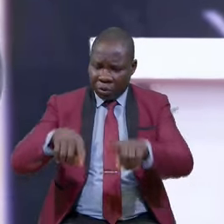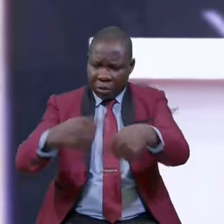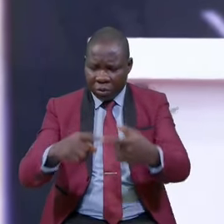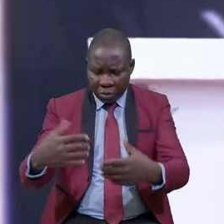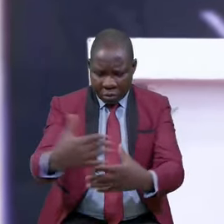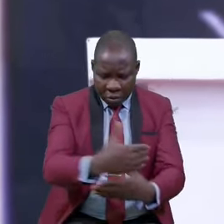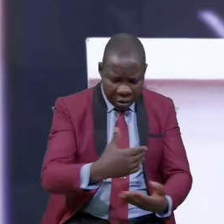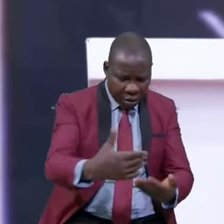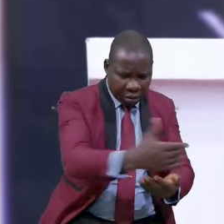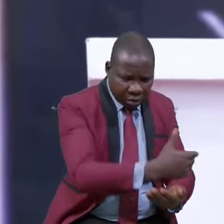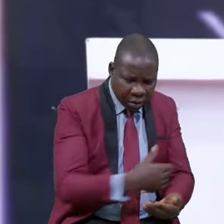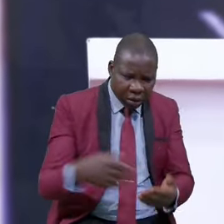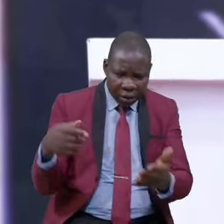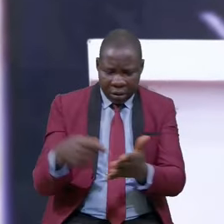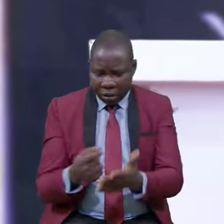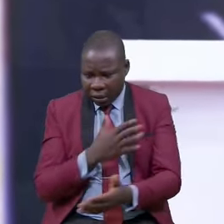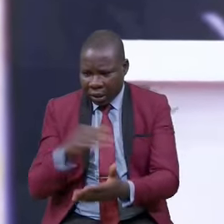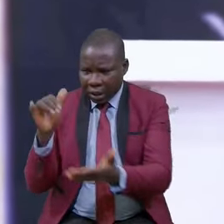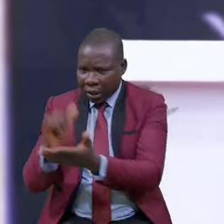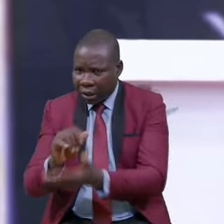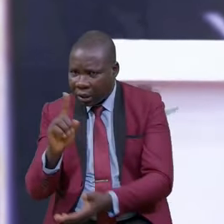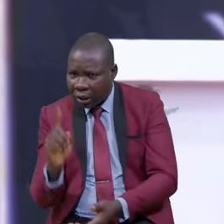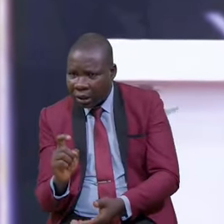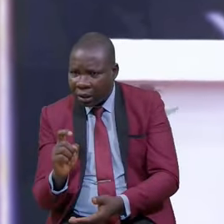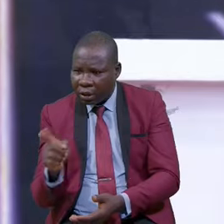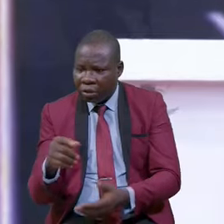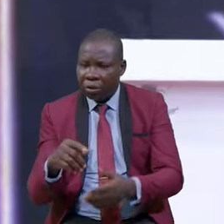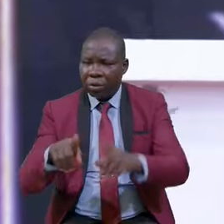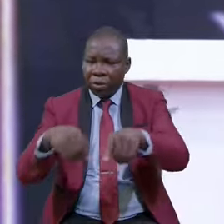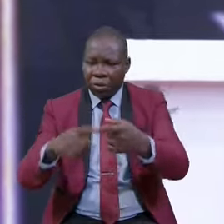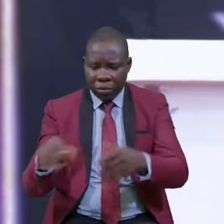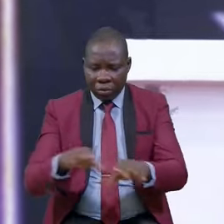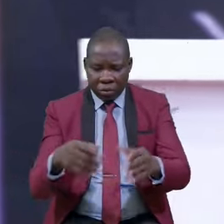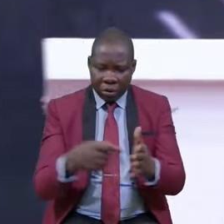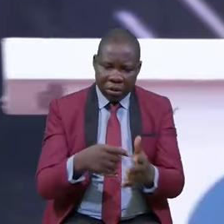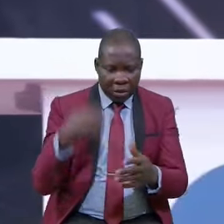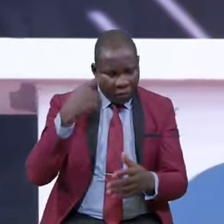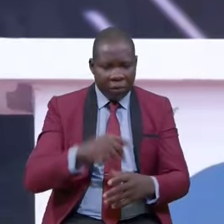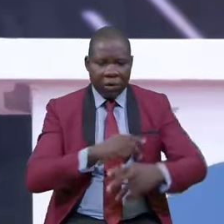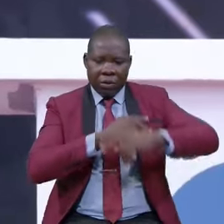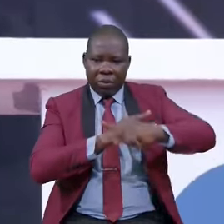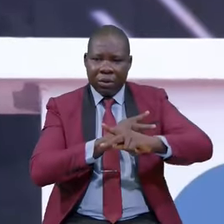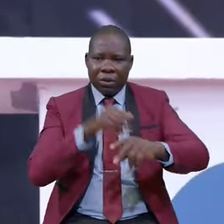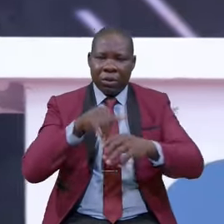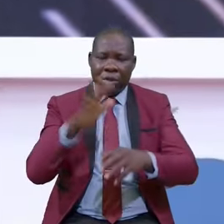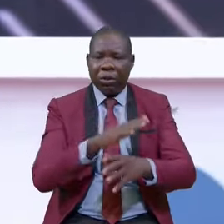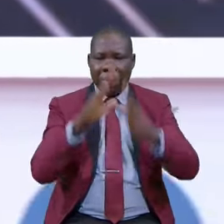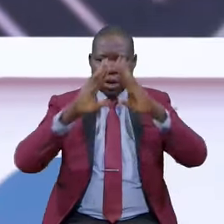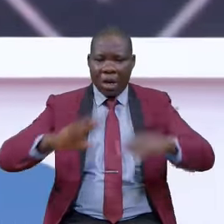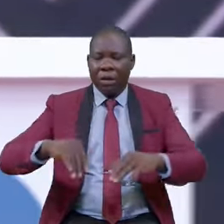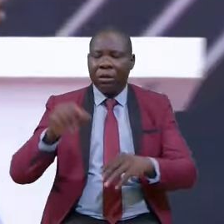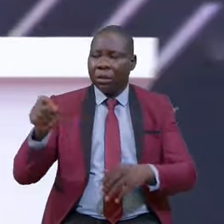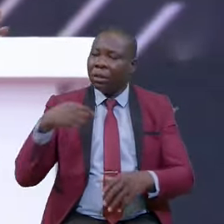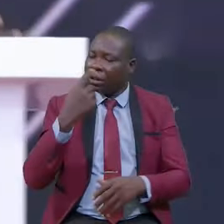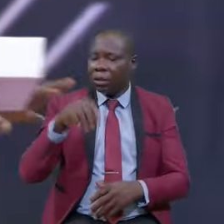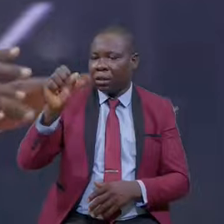dans ta maison, pour la protection. Il m'a dit oui. J'ai dit, retourne à la maison. Et quand tu